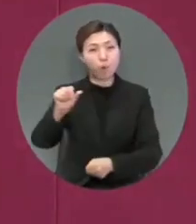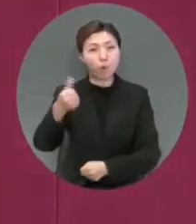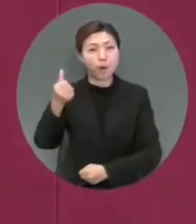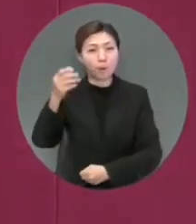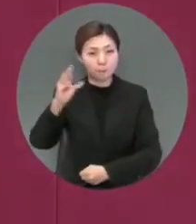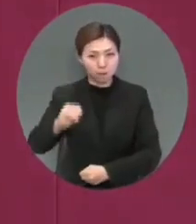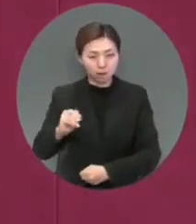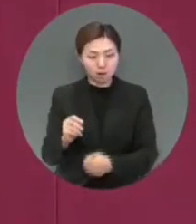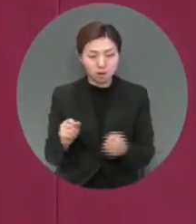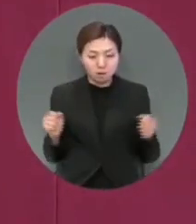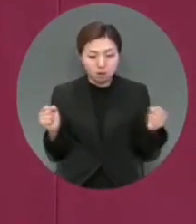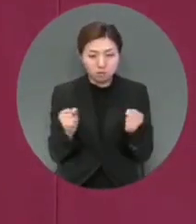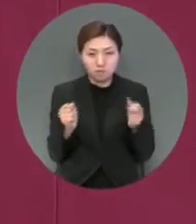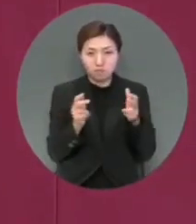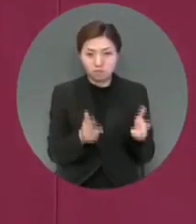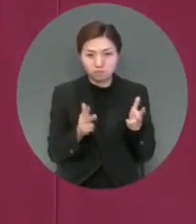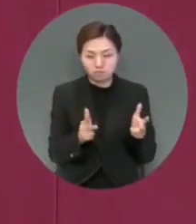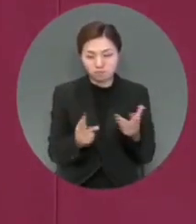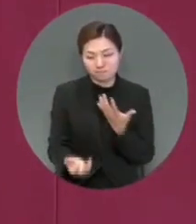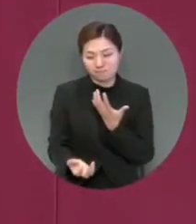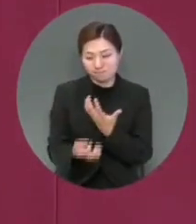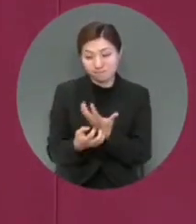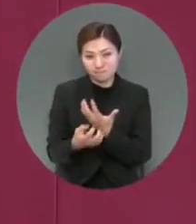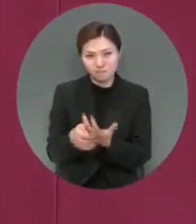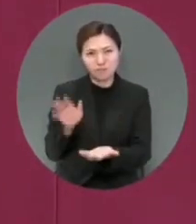냉난방기 구입비용을 지원하겠습니다.